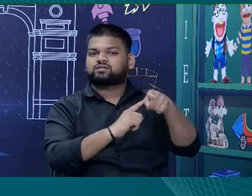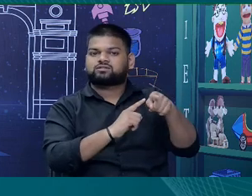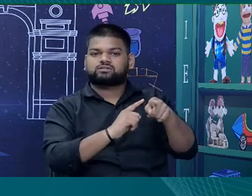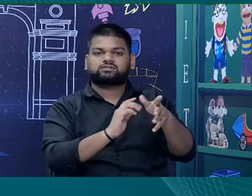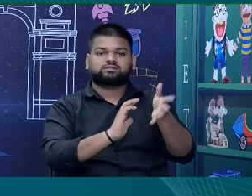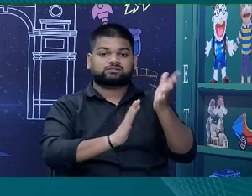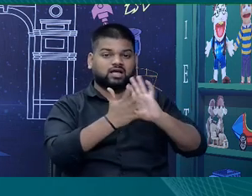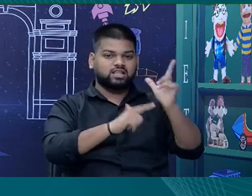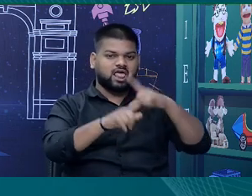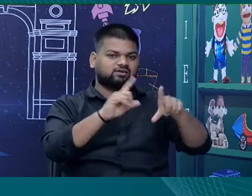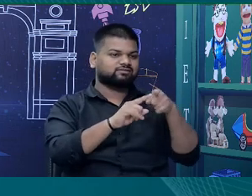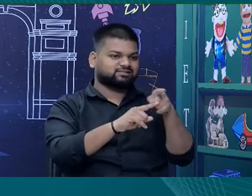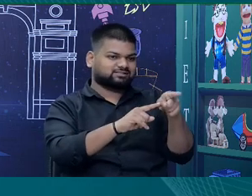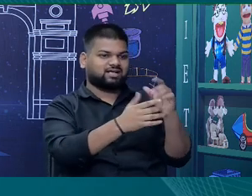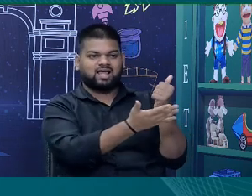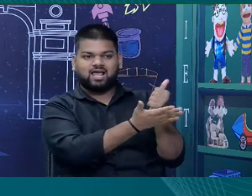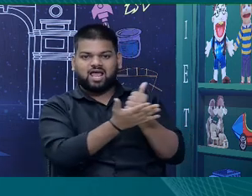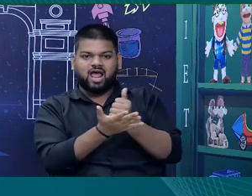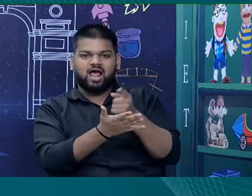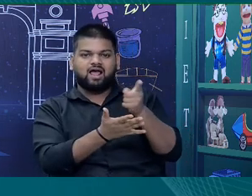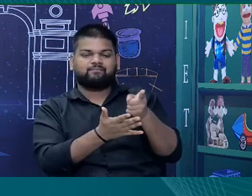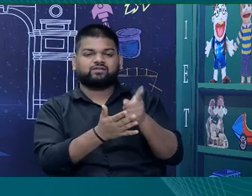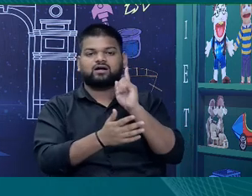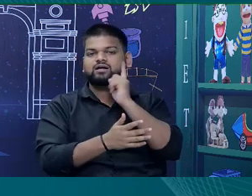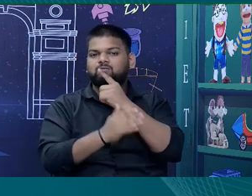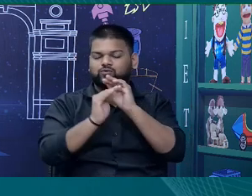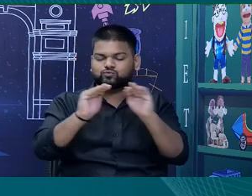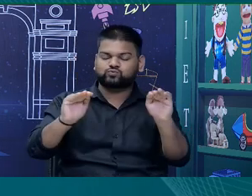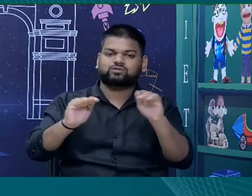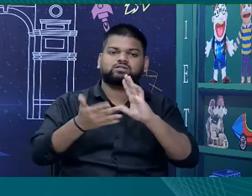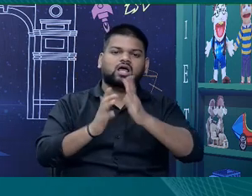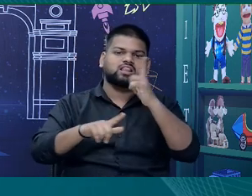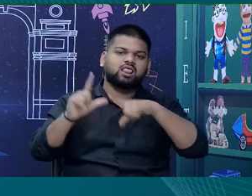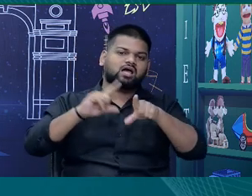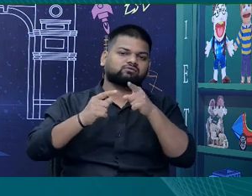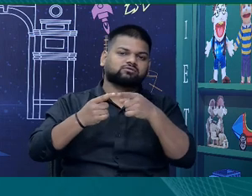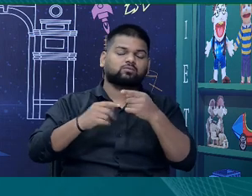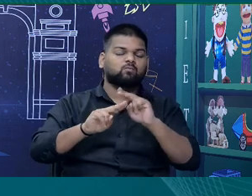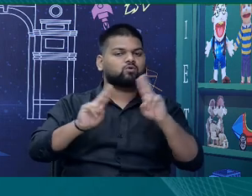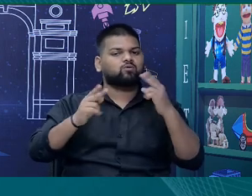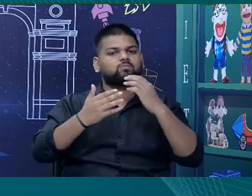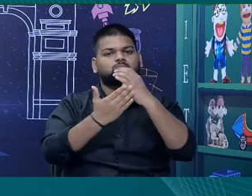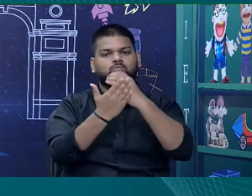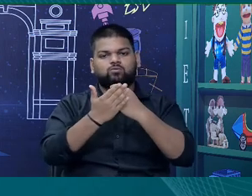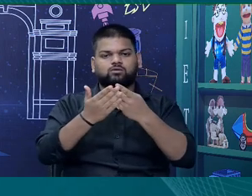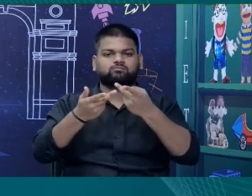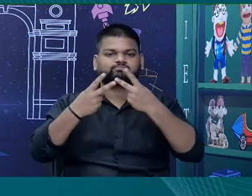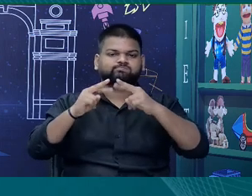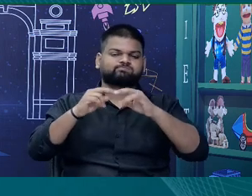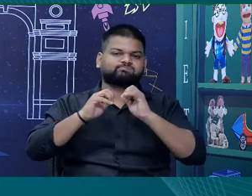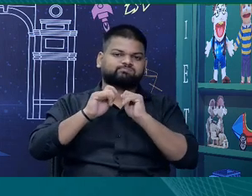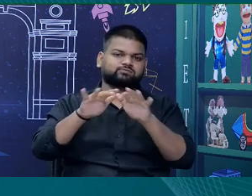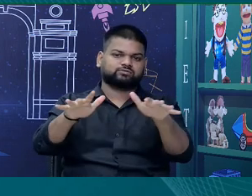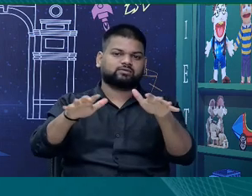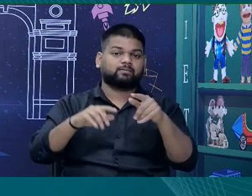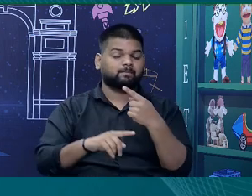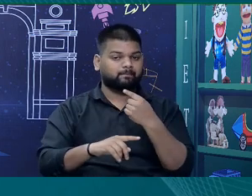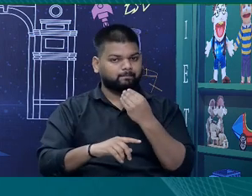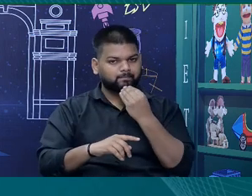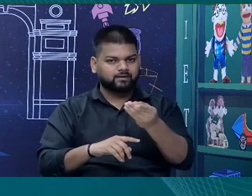विशेष आवश्यकता वाले बच्चों के लिए साइन लैंग्वेज के मध्य से आज के क्षेत्र को समझा रहे थे और इसके साथ ही हम चाहेंगे आपसे